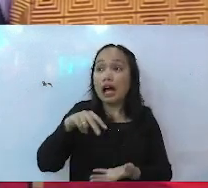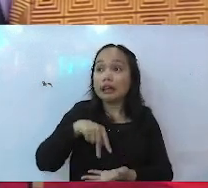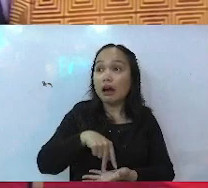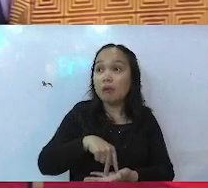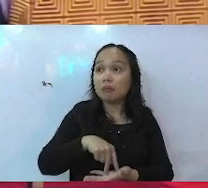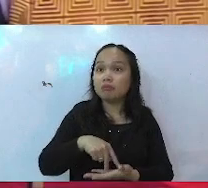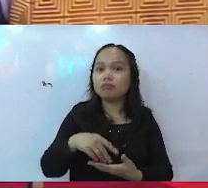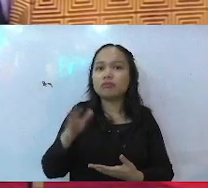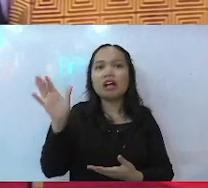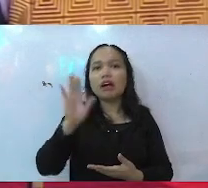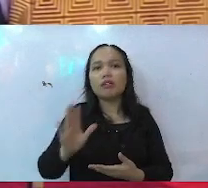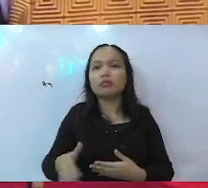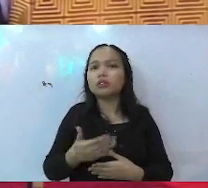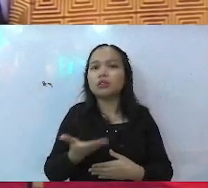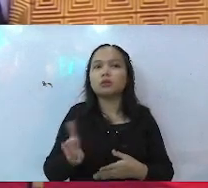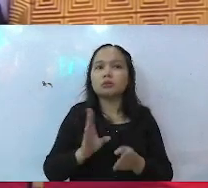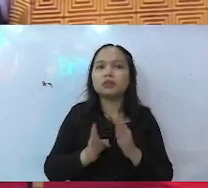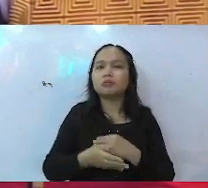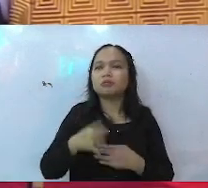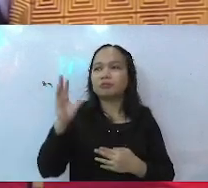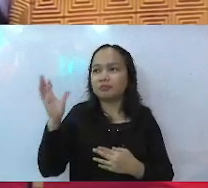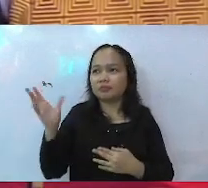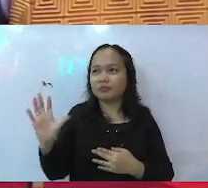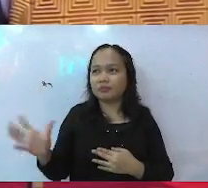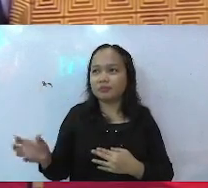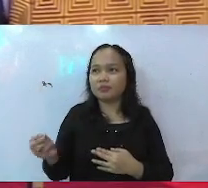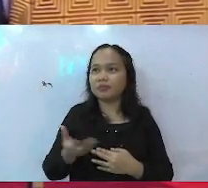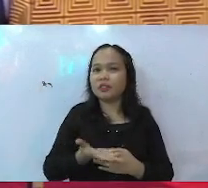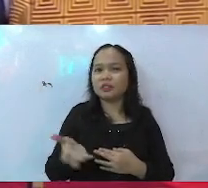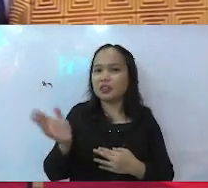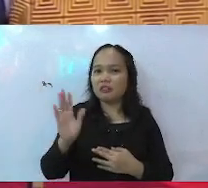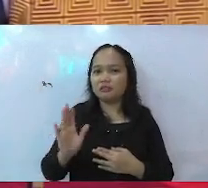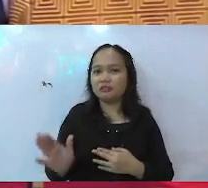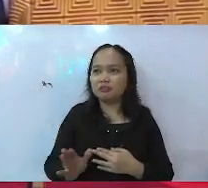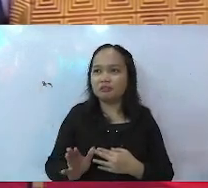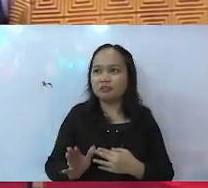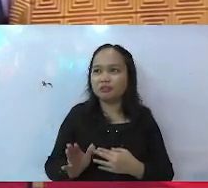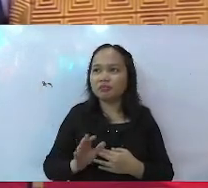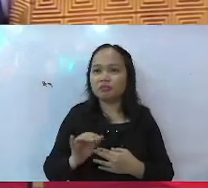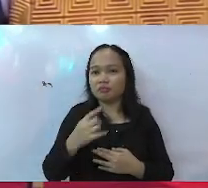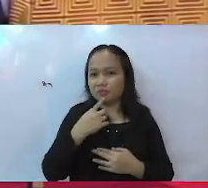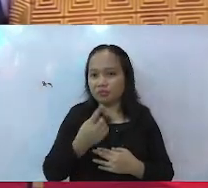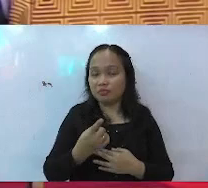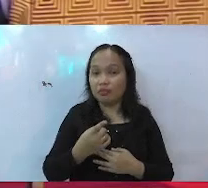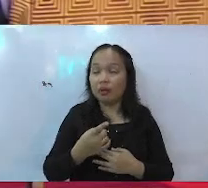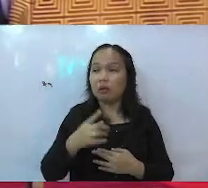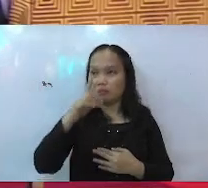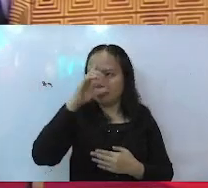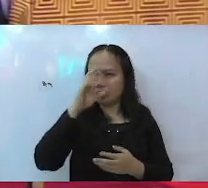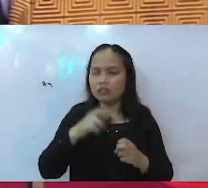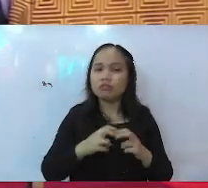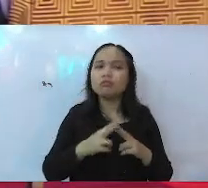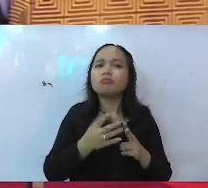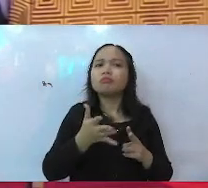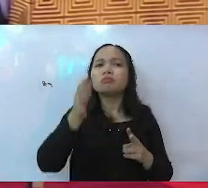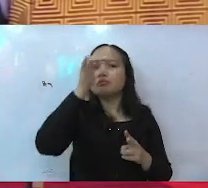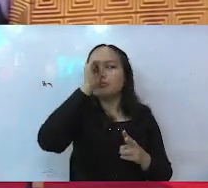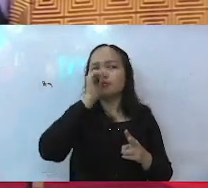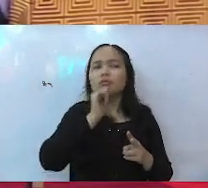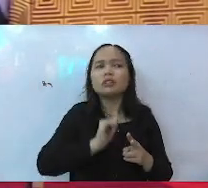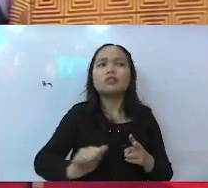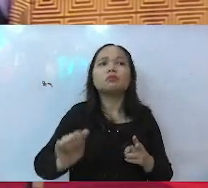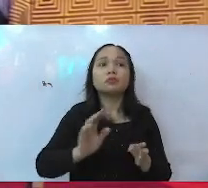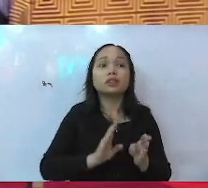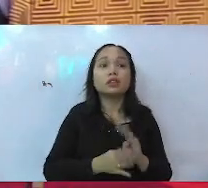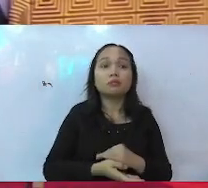never kayong makakapag stand out Yeah amen amen sir tanda niyo exact pilitin niyo mang mag-stand out